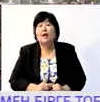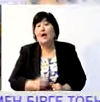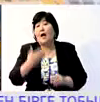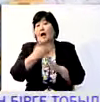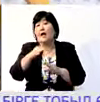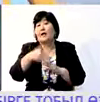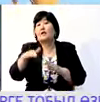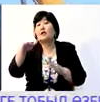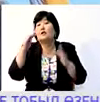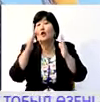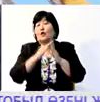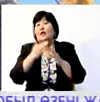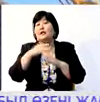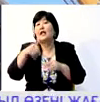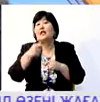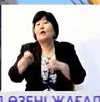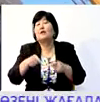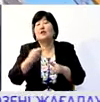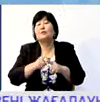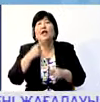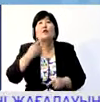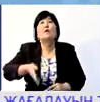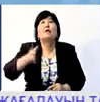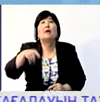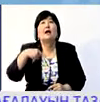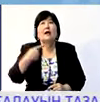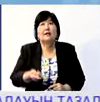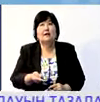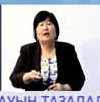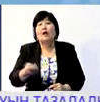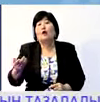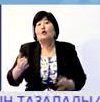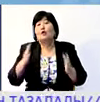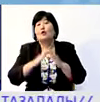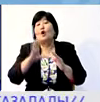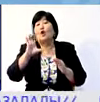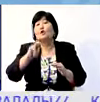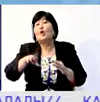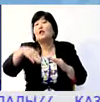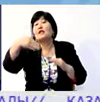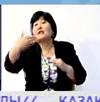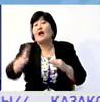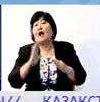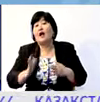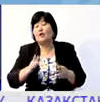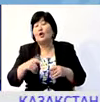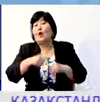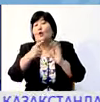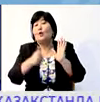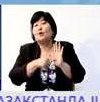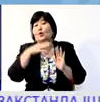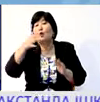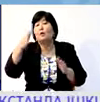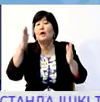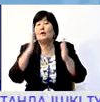Кредиттік тұрғын үйлер бойынша сала басшысы мынадай мәлімет айтты. Несиелік тұрғын үйлердің сол жағалауда биылғы жылы 17 көпқабатты